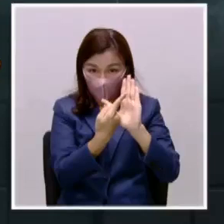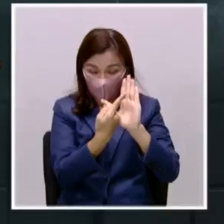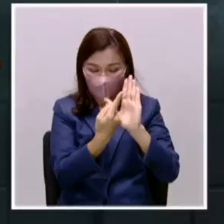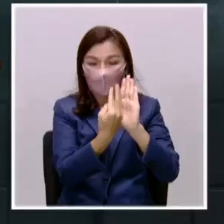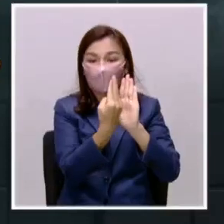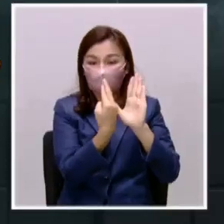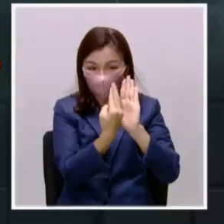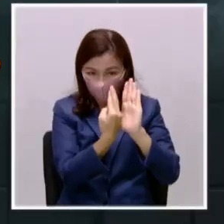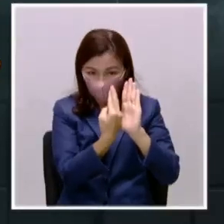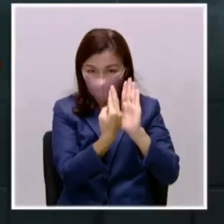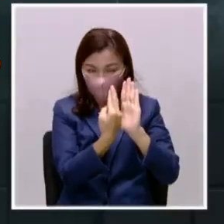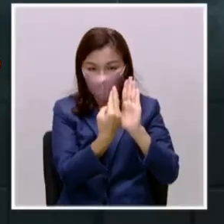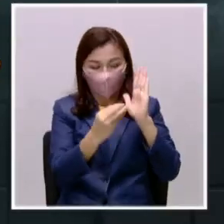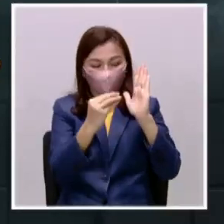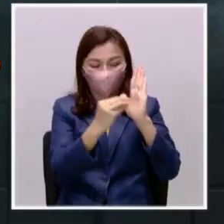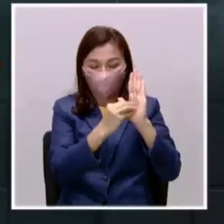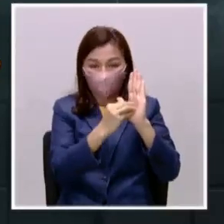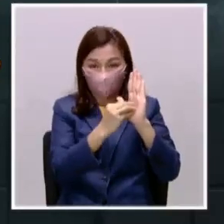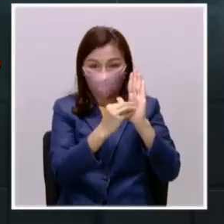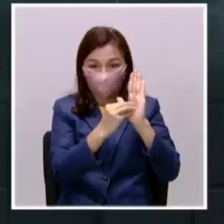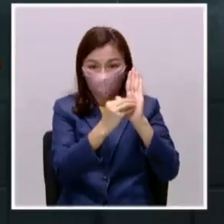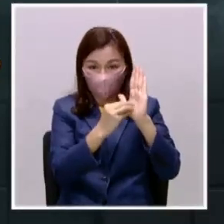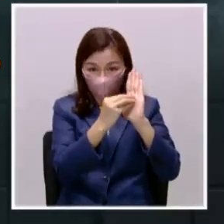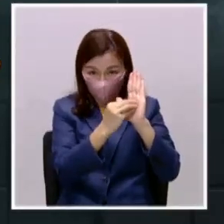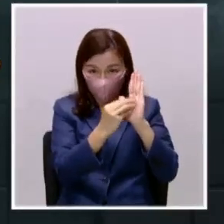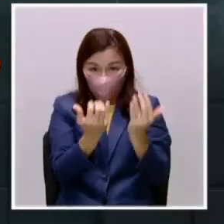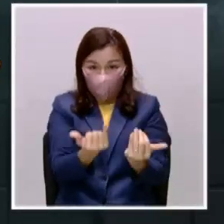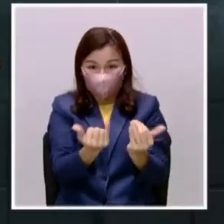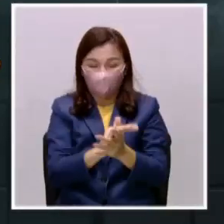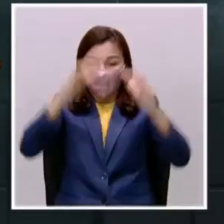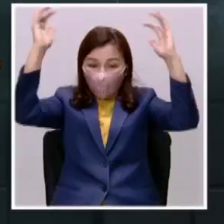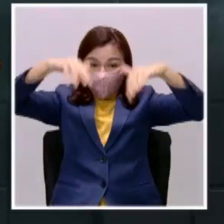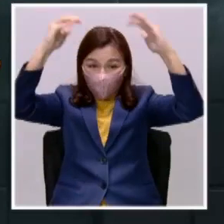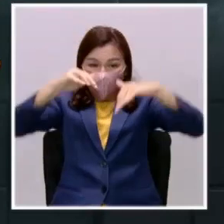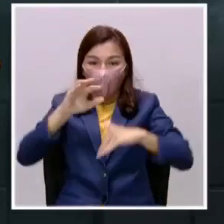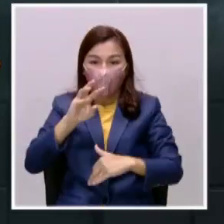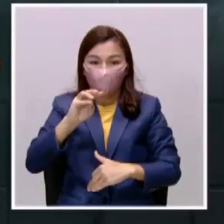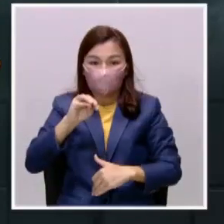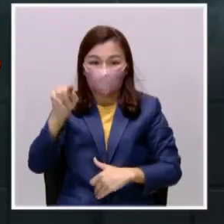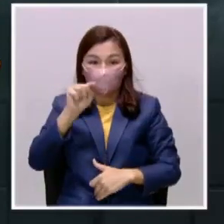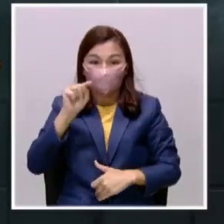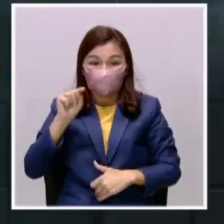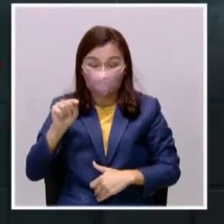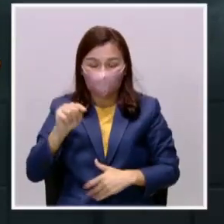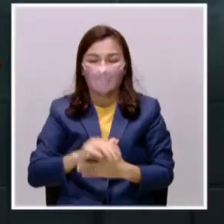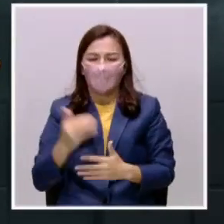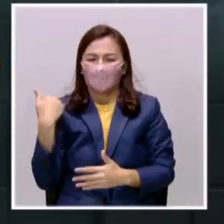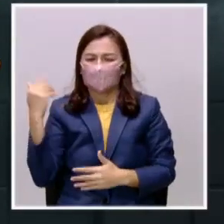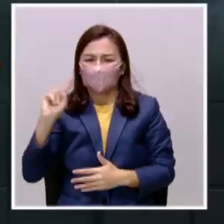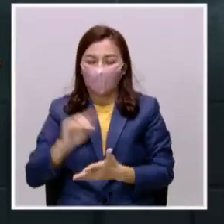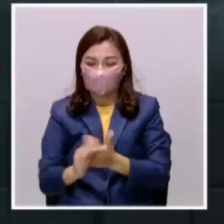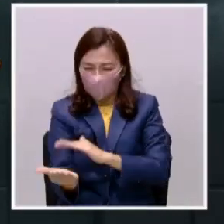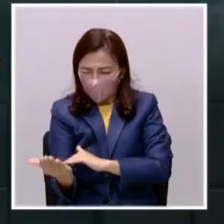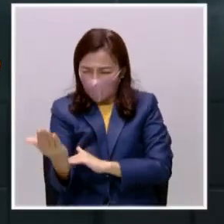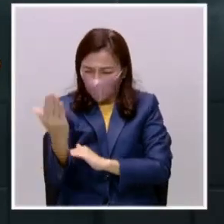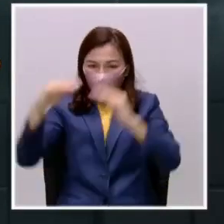จังหวัดราชบุรีส่วนในกรุงเทพฯและปริมณฑลวันนี้จะมีฝนร้อยละ 60ของพื้นที่นะคะบางจุดก็ตกลงมา